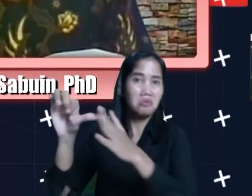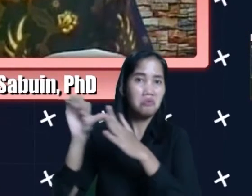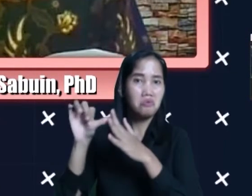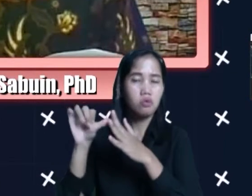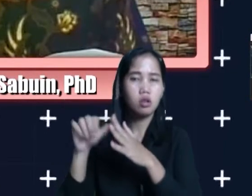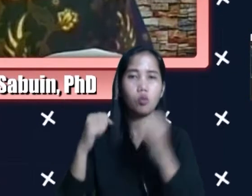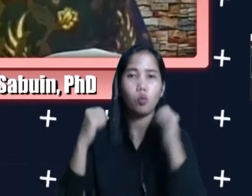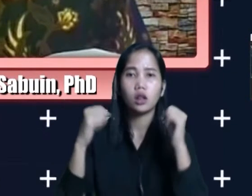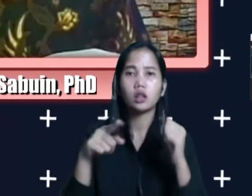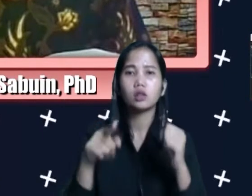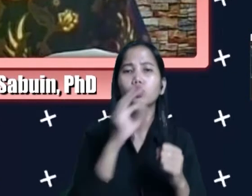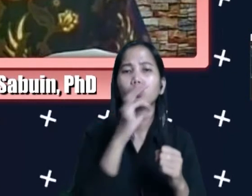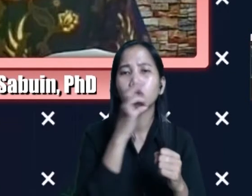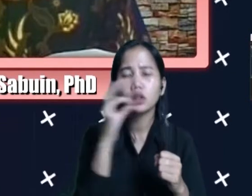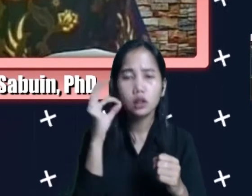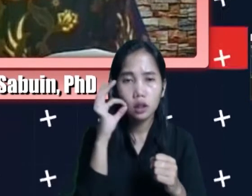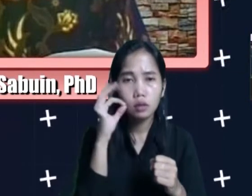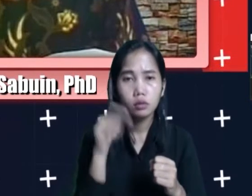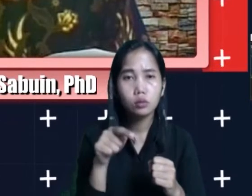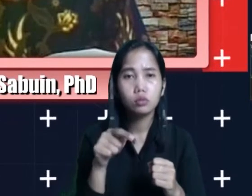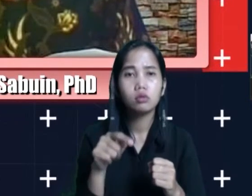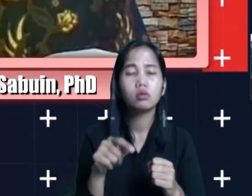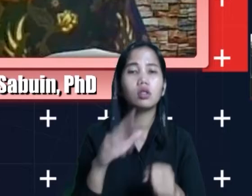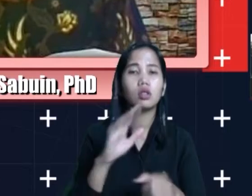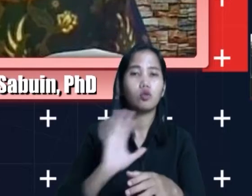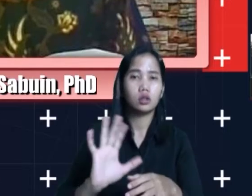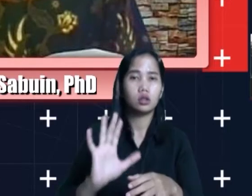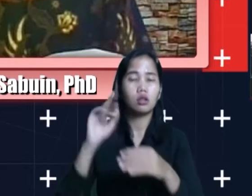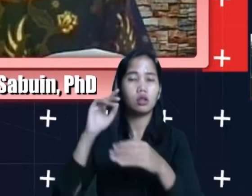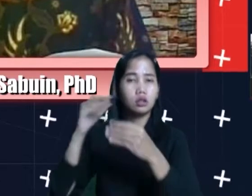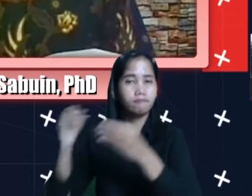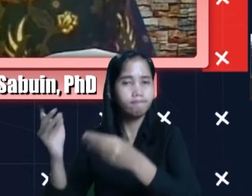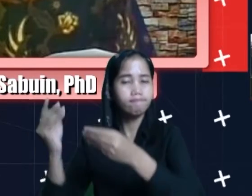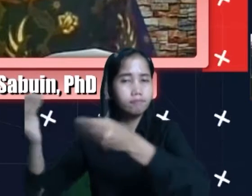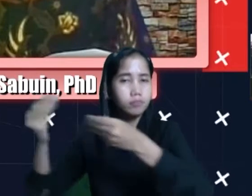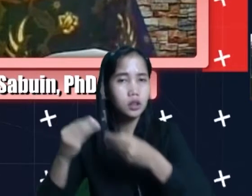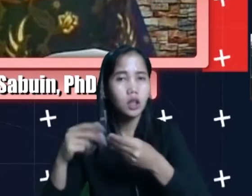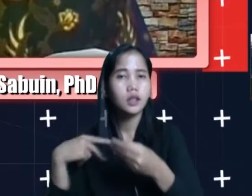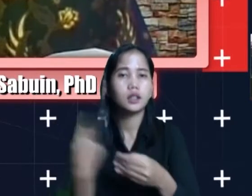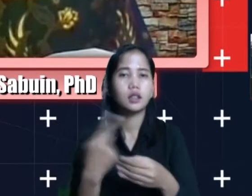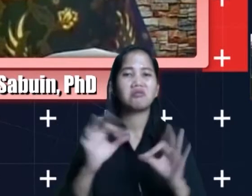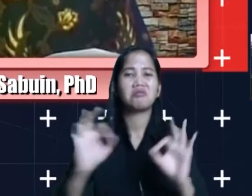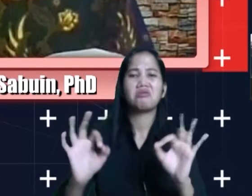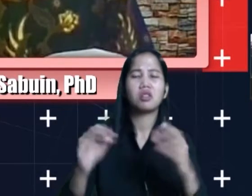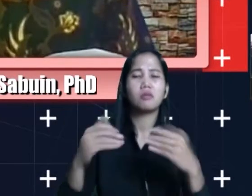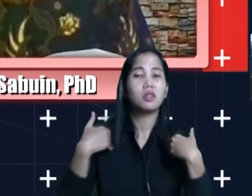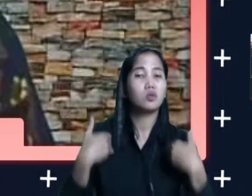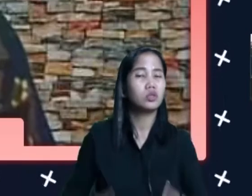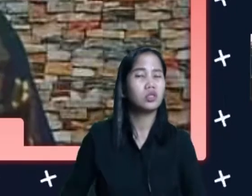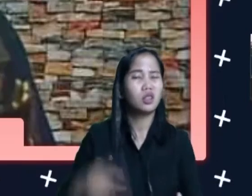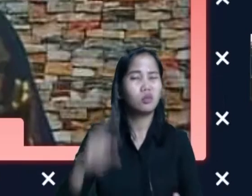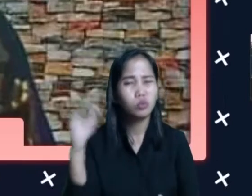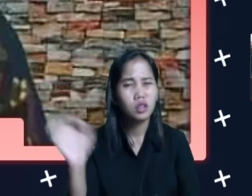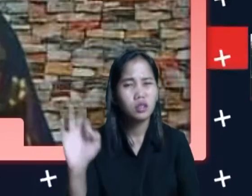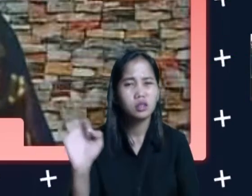berikan kepada kita, tidak ada satu manusia pun yang bisa melakukan kehendak Allah dengan penuh